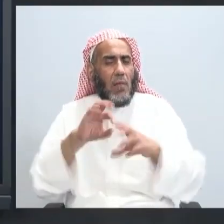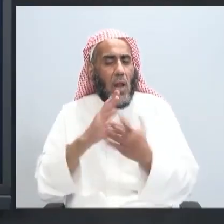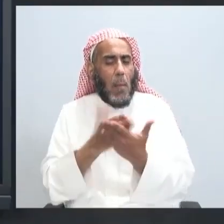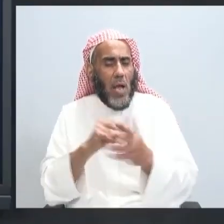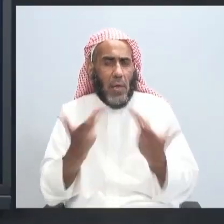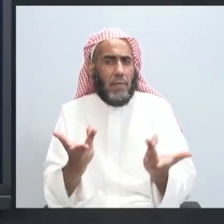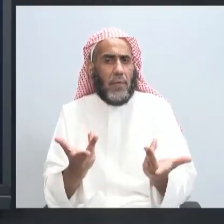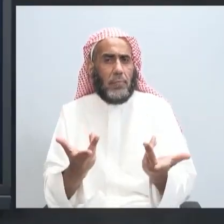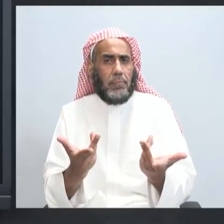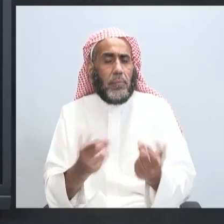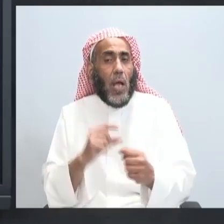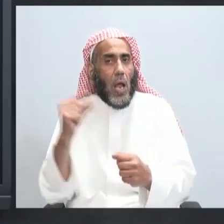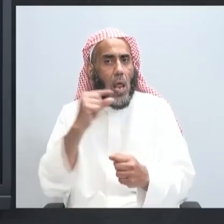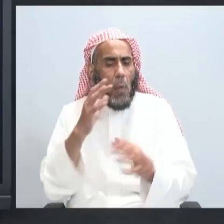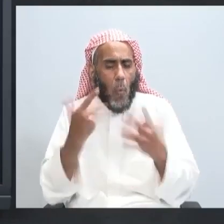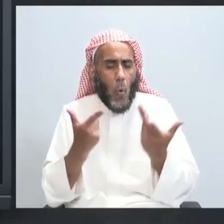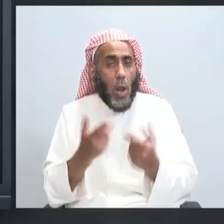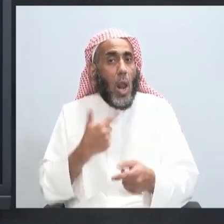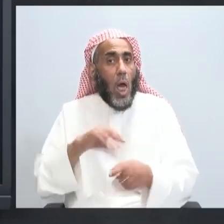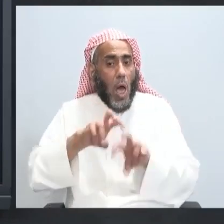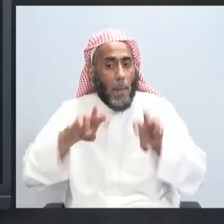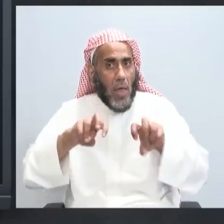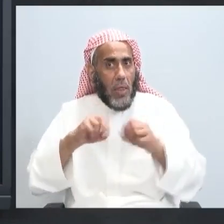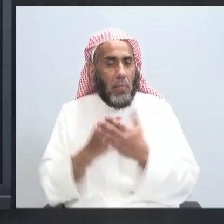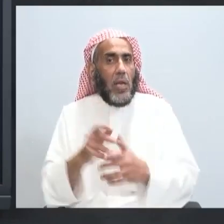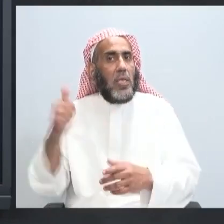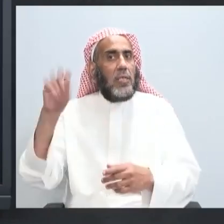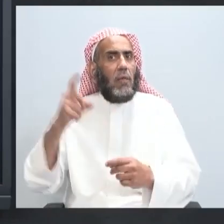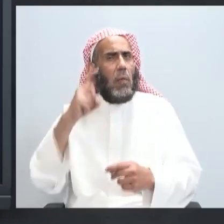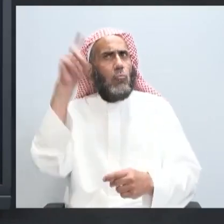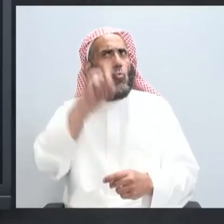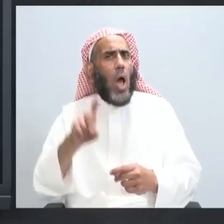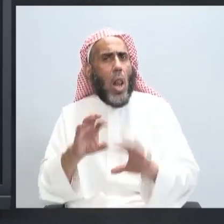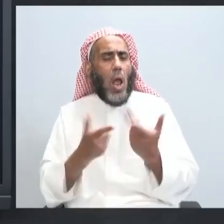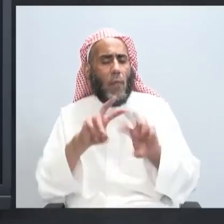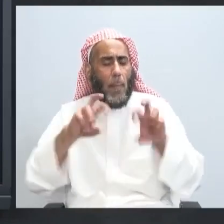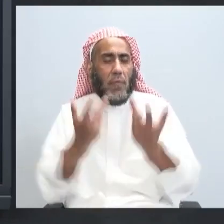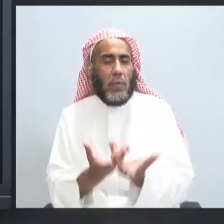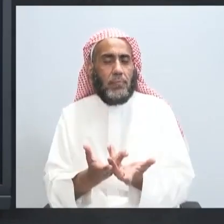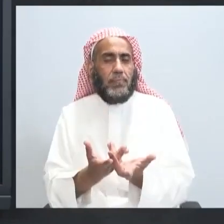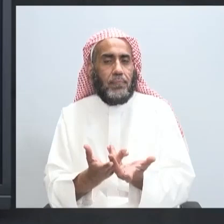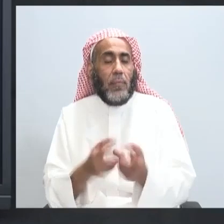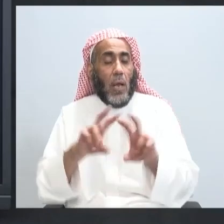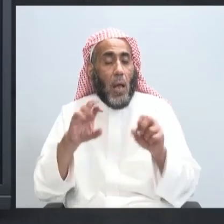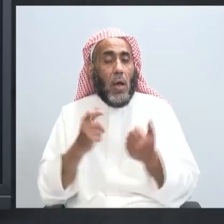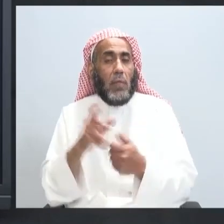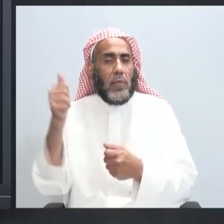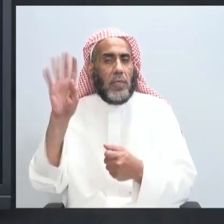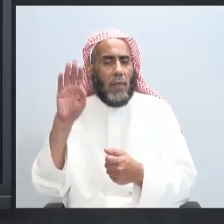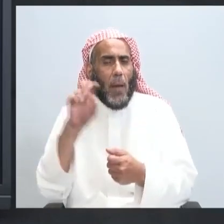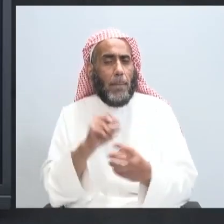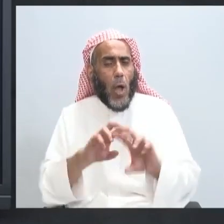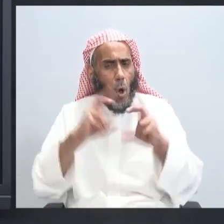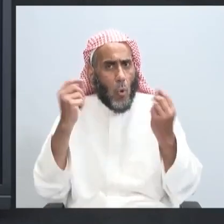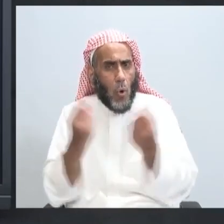تبحث عندك كلمه من الكلمات اريد ان ابحث فيها مثلا استفهم كيف ابحث انا فيها ه ابحث عن الكلمه